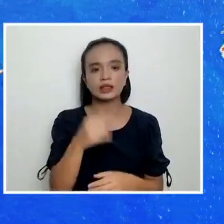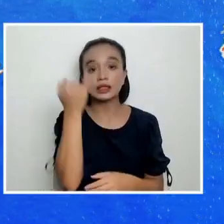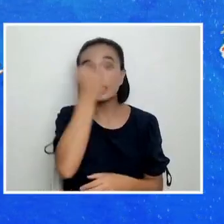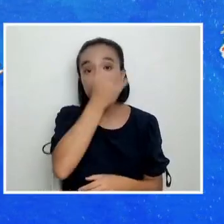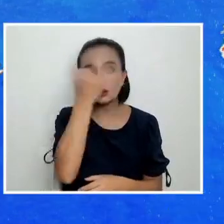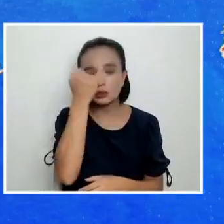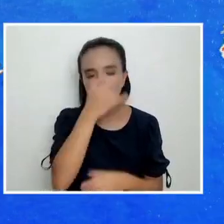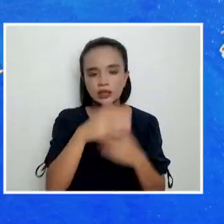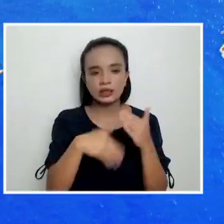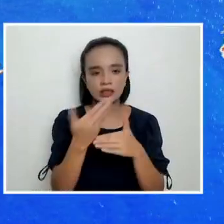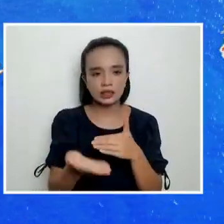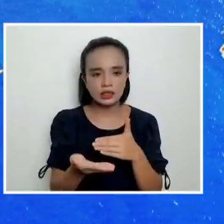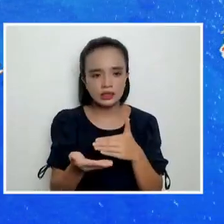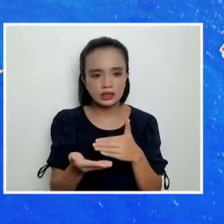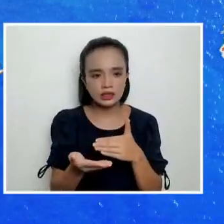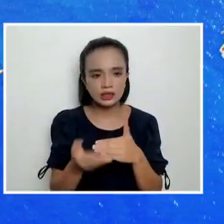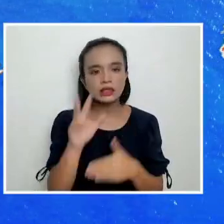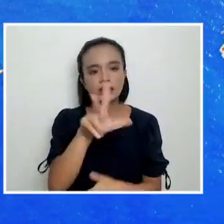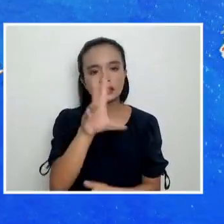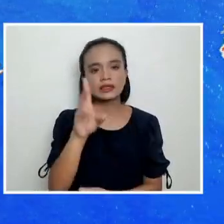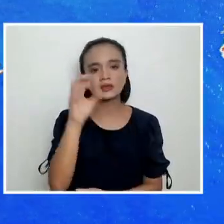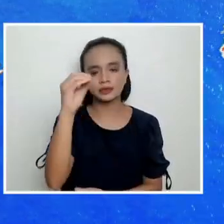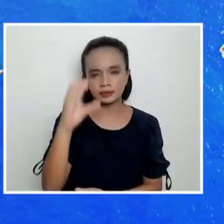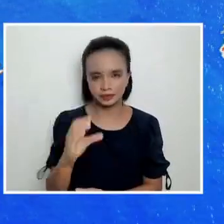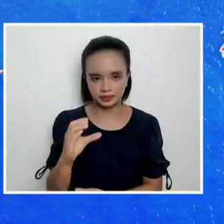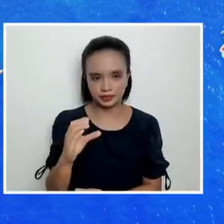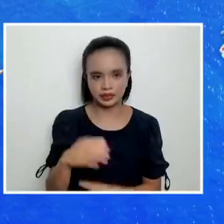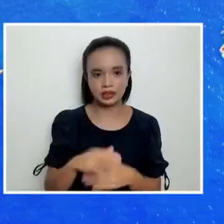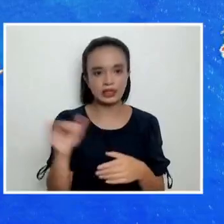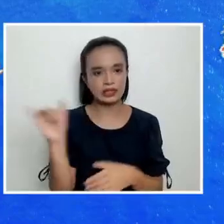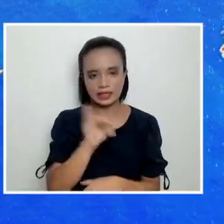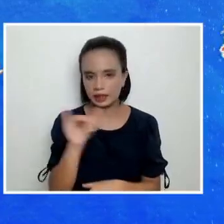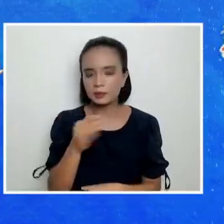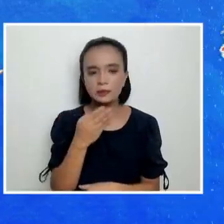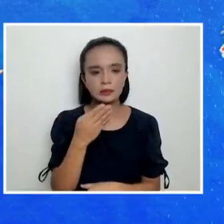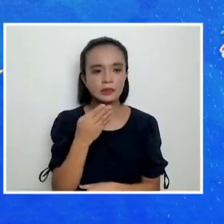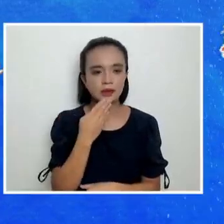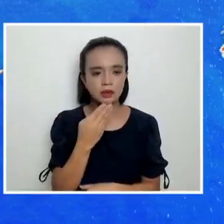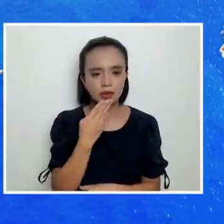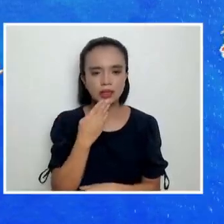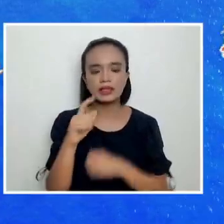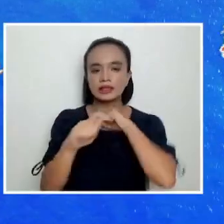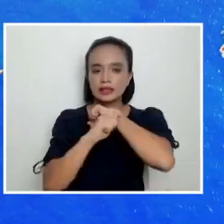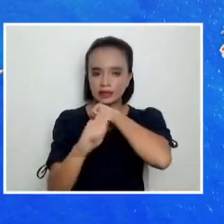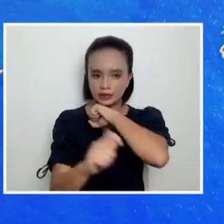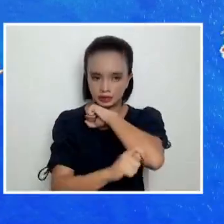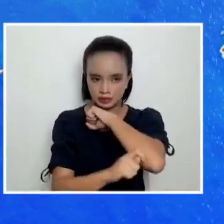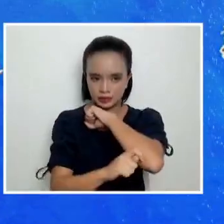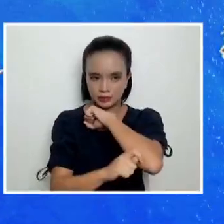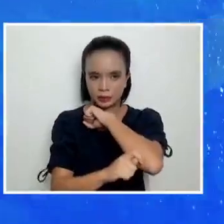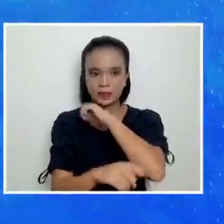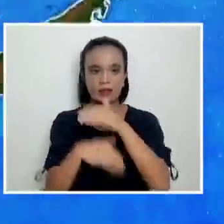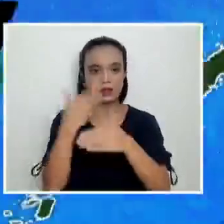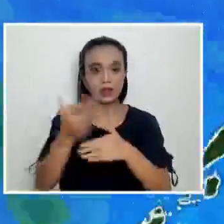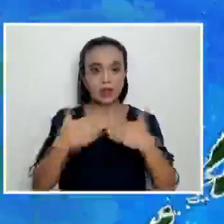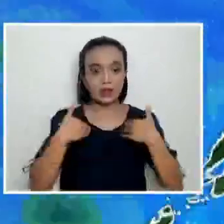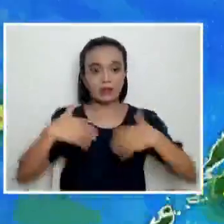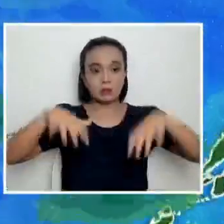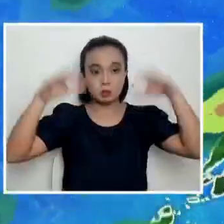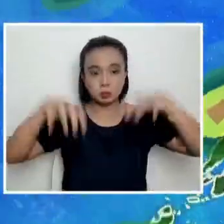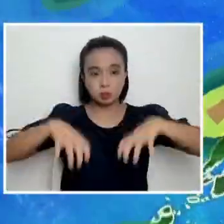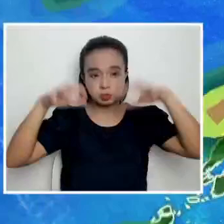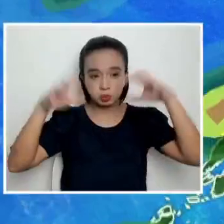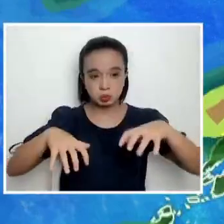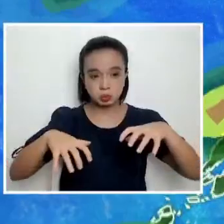City ulit sa 37 degrees Celsius maging sa Bacolod at sa Tacloban. Sa Palawan, may malalakas na ulan sa katimugang